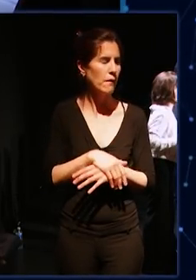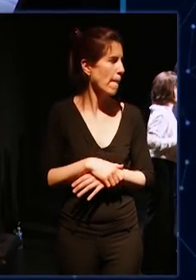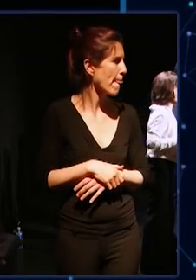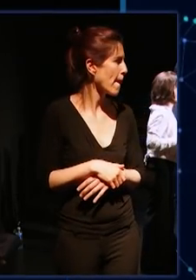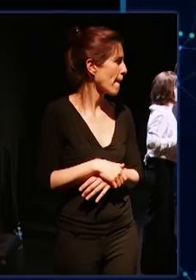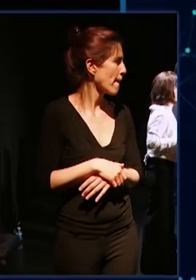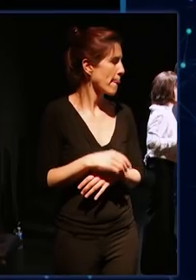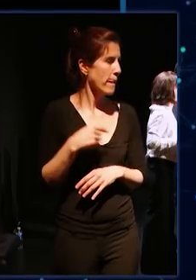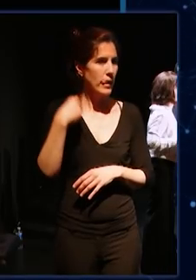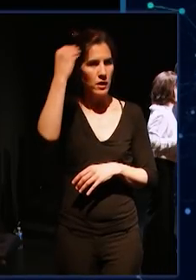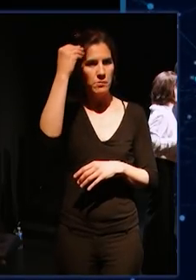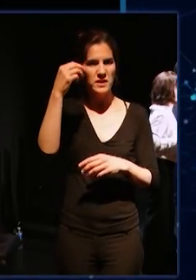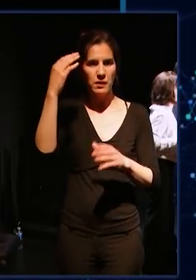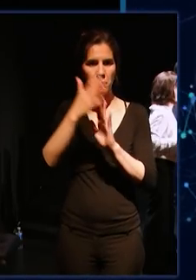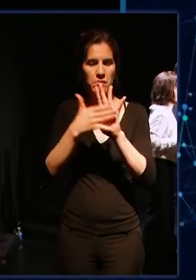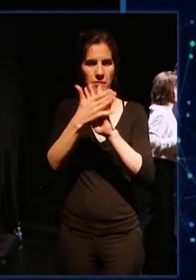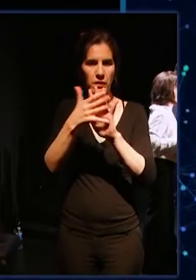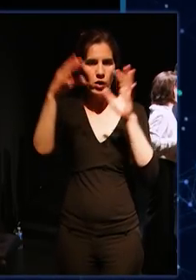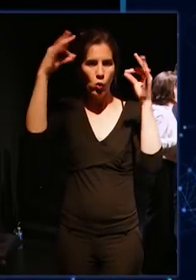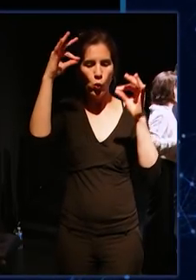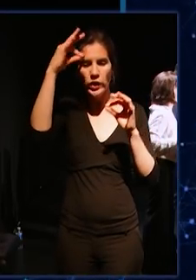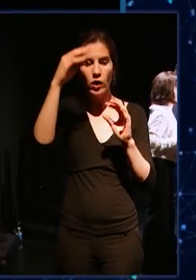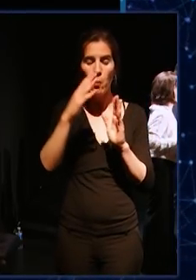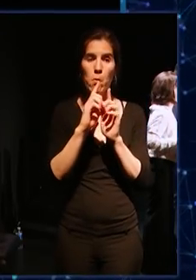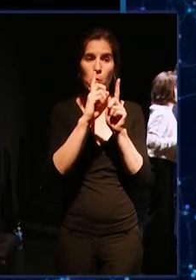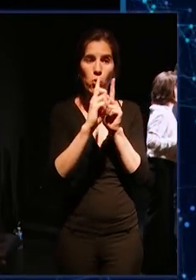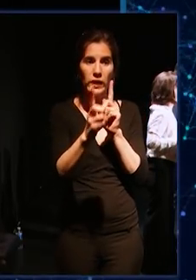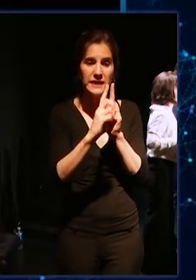que parlaríem només de mobilitat i hem barrejat molts temes i nosaltres